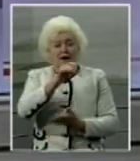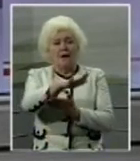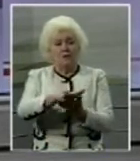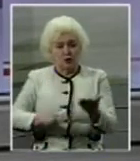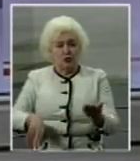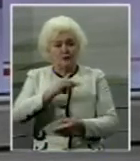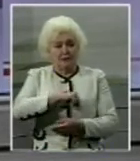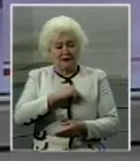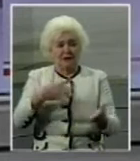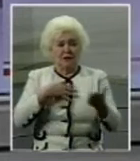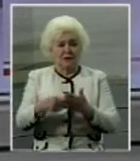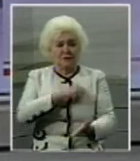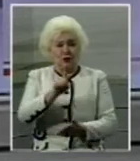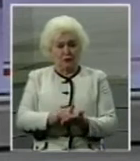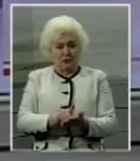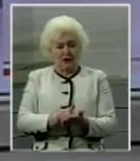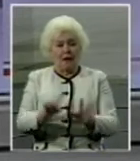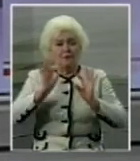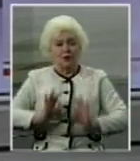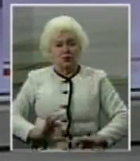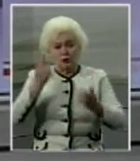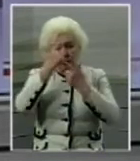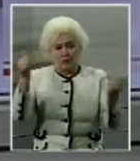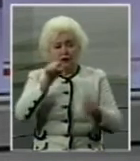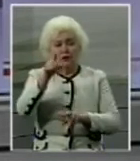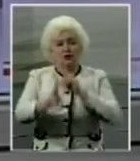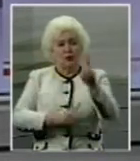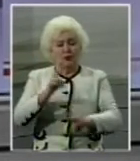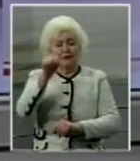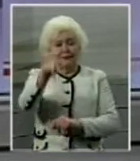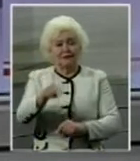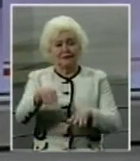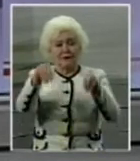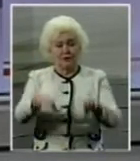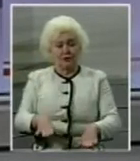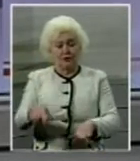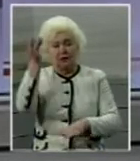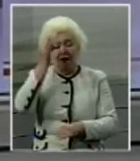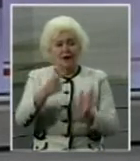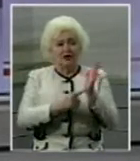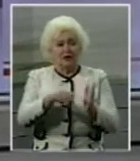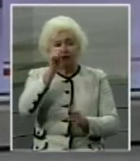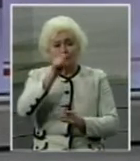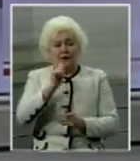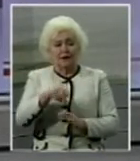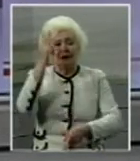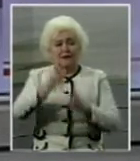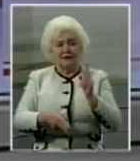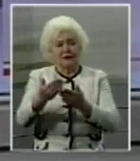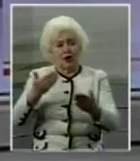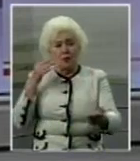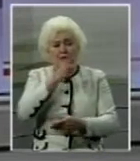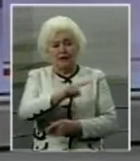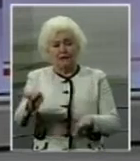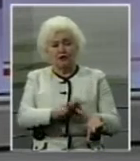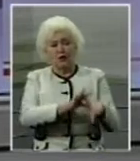продовжить працювати на своїй посаді. Прокуратура повідомила, що оскаржуватиме це рішення. Нагадаємо, 6 квітня закінчився попередній